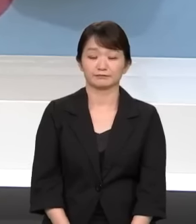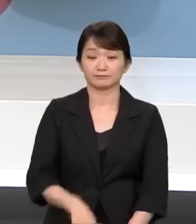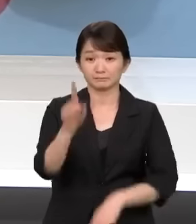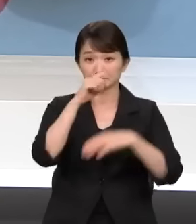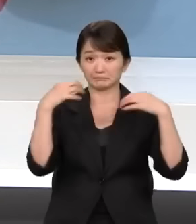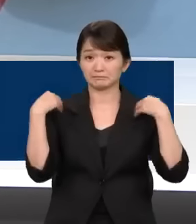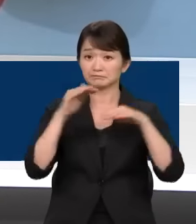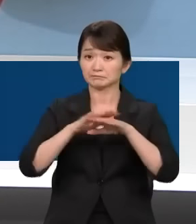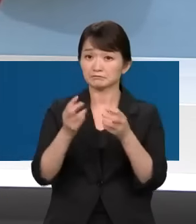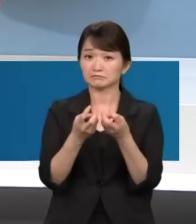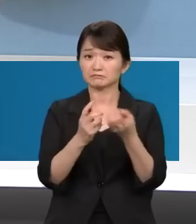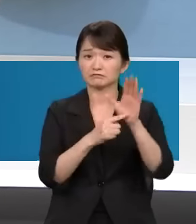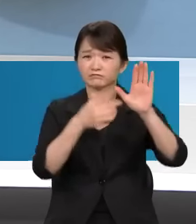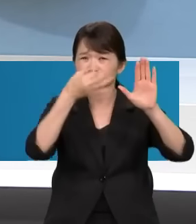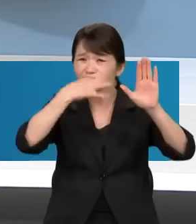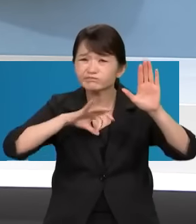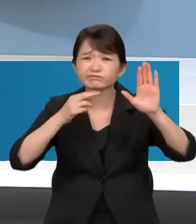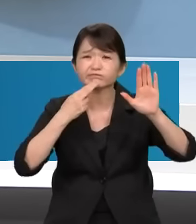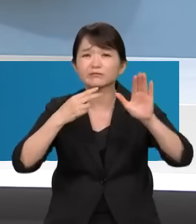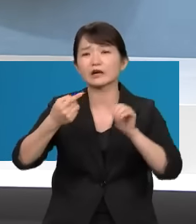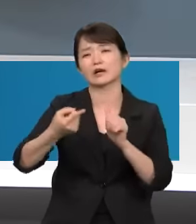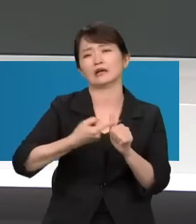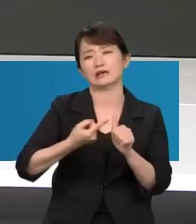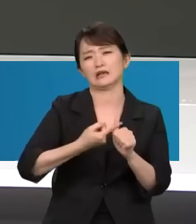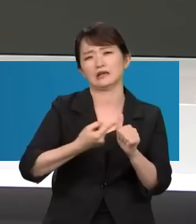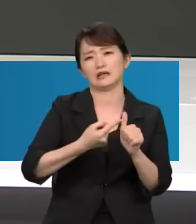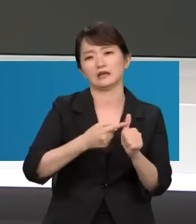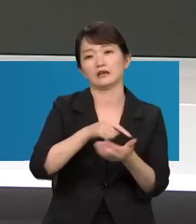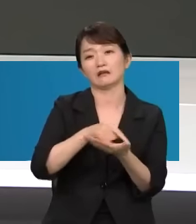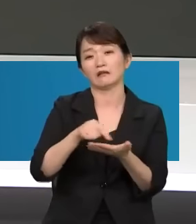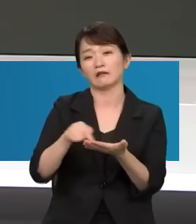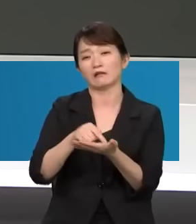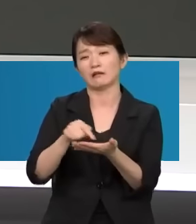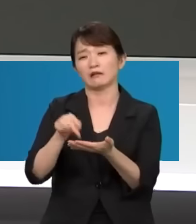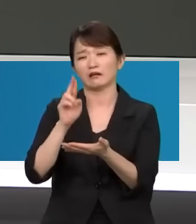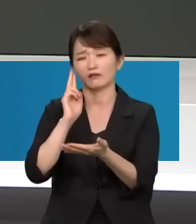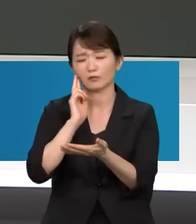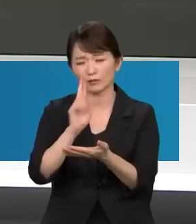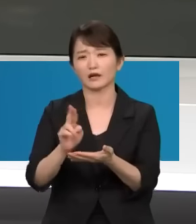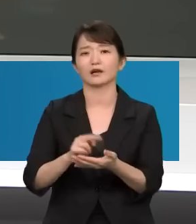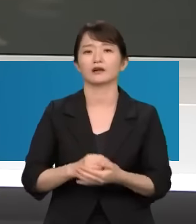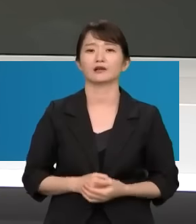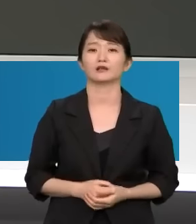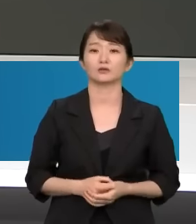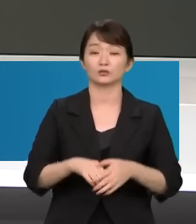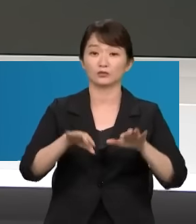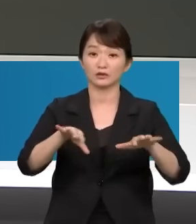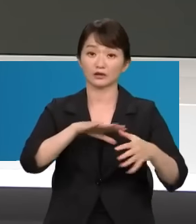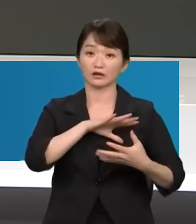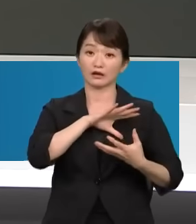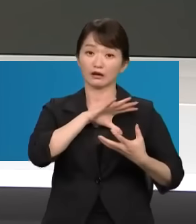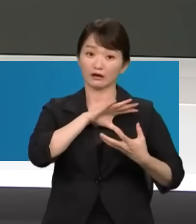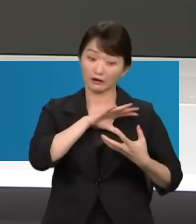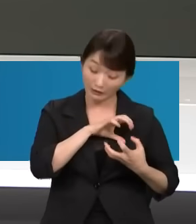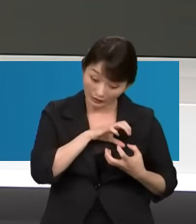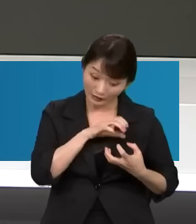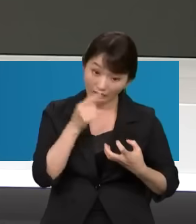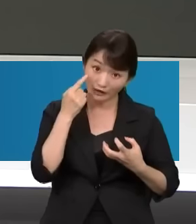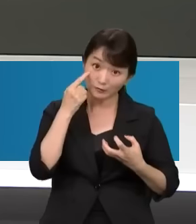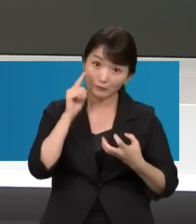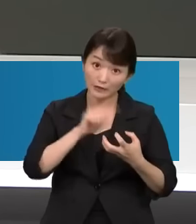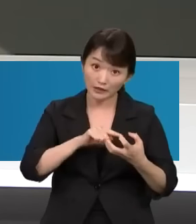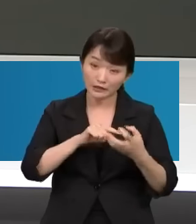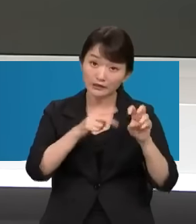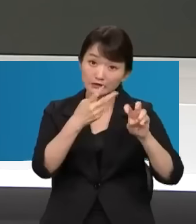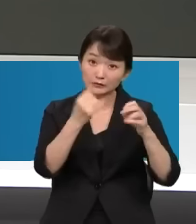이렇게 정부 대책은 실효성이 없다는 비판이 나오는 가운데 피해는 속출하고 있습니다. 오늘도 심정지 상태로 발견된